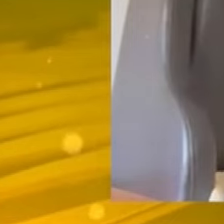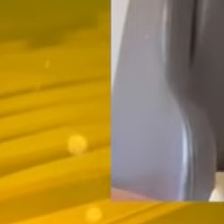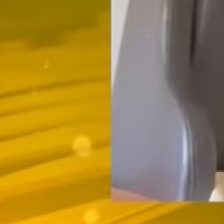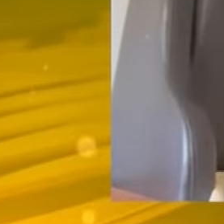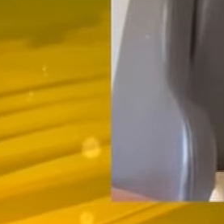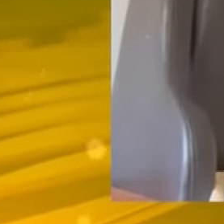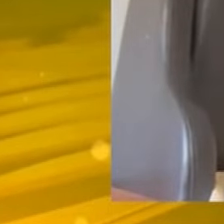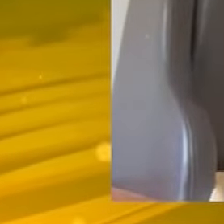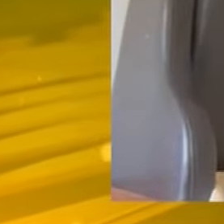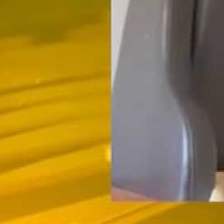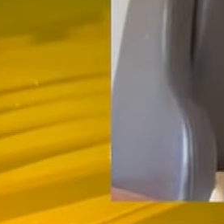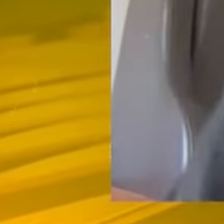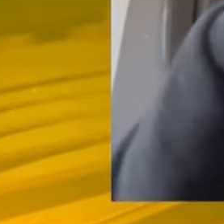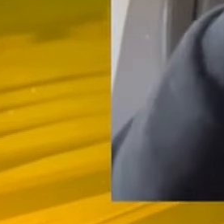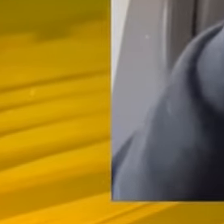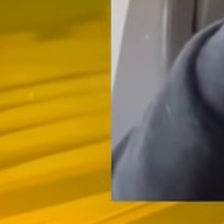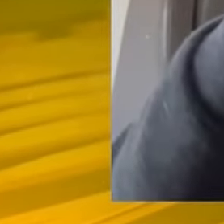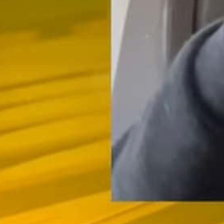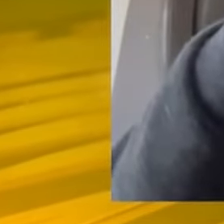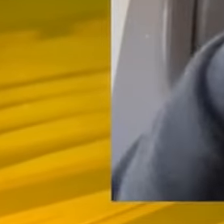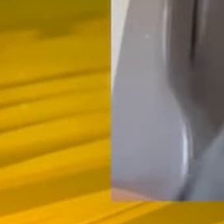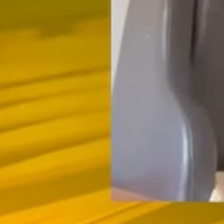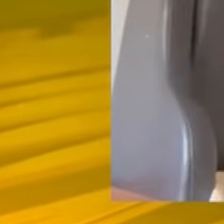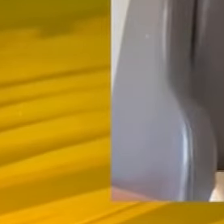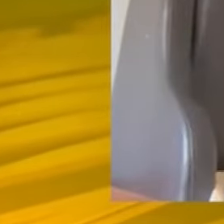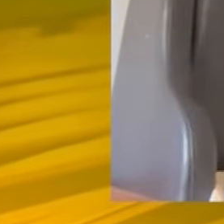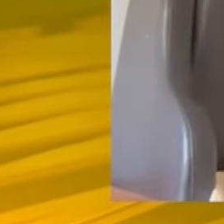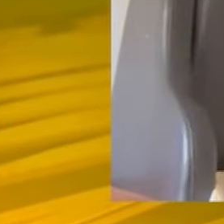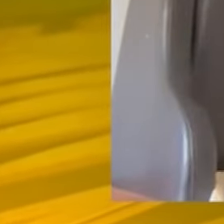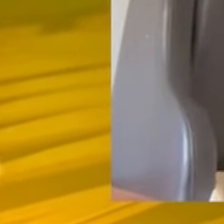النصارى وغيرهم، وكثير منهم